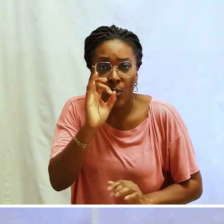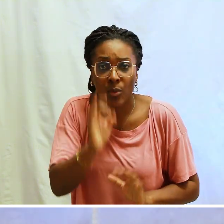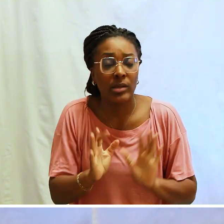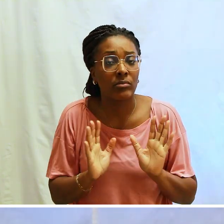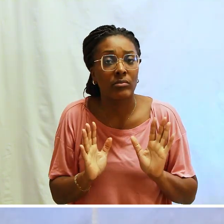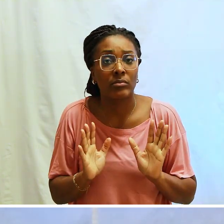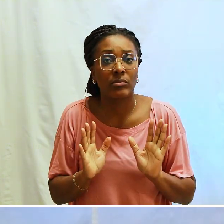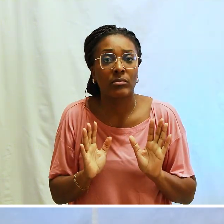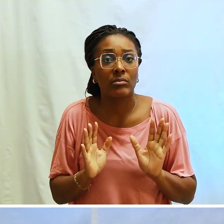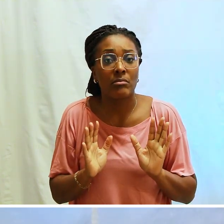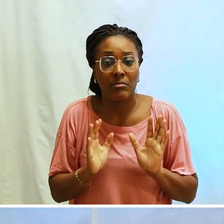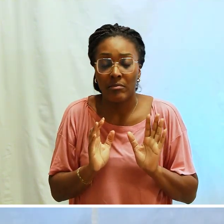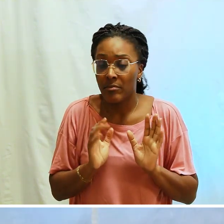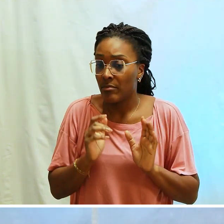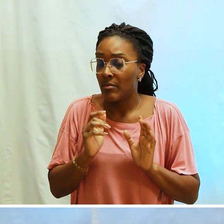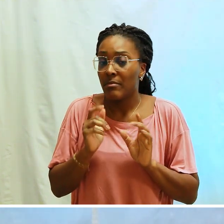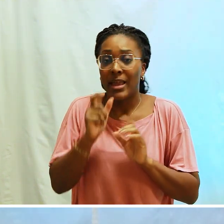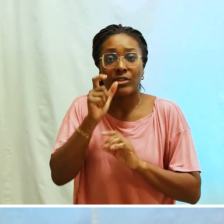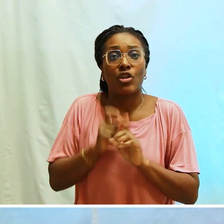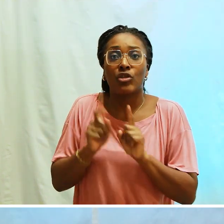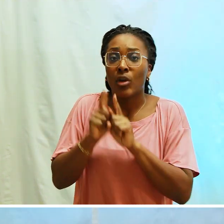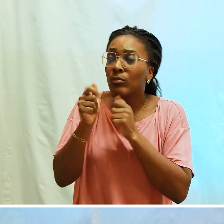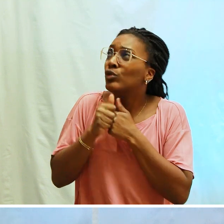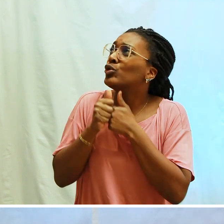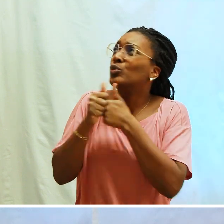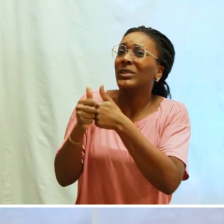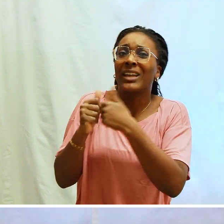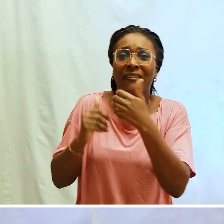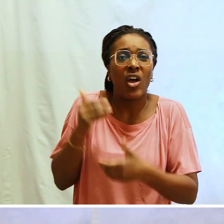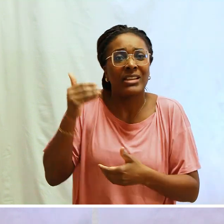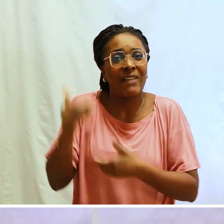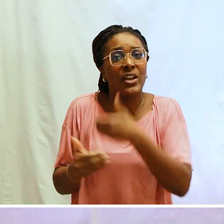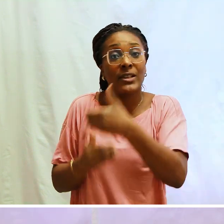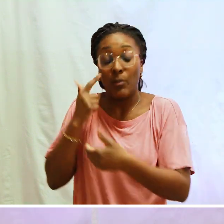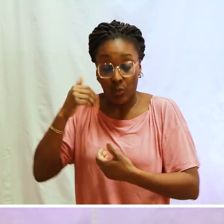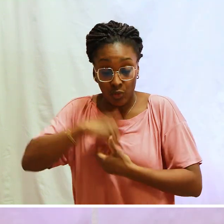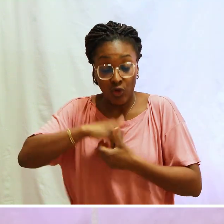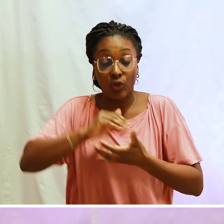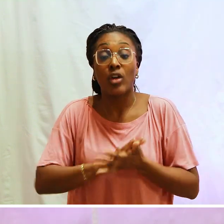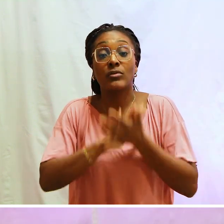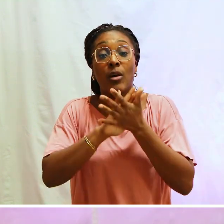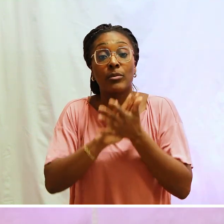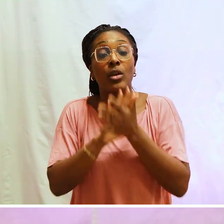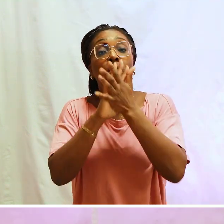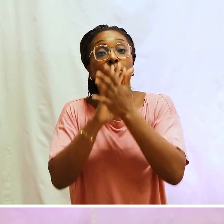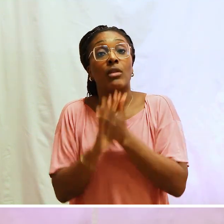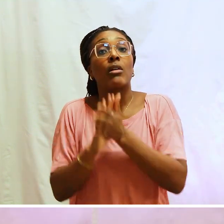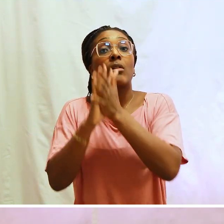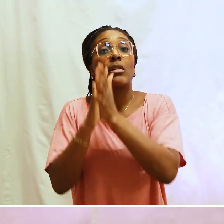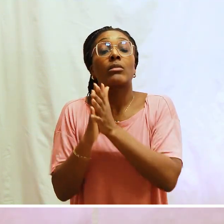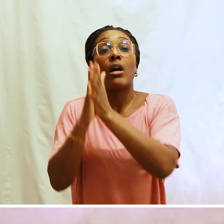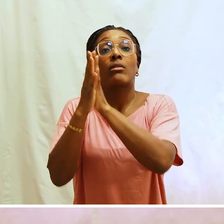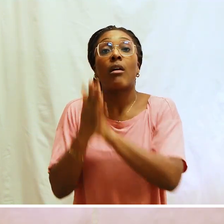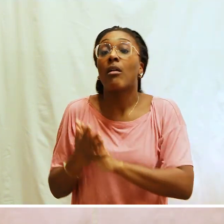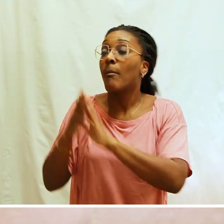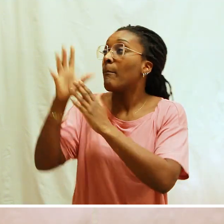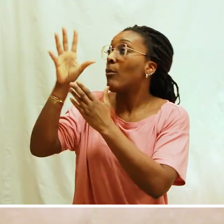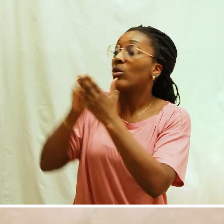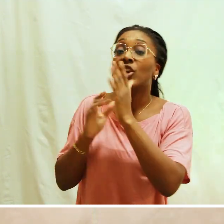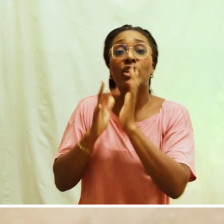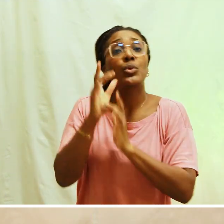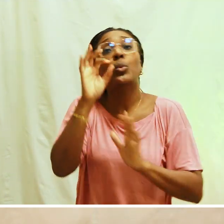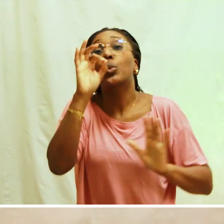quelqu'un qui marche en avant, normalement, dans une vie qui amène à la transformation et à ressembler à Jésus-Christ. Donc, il a tout